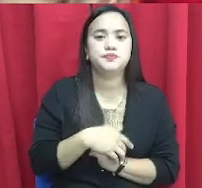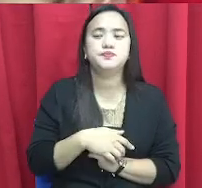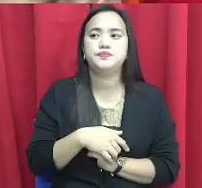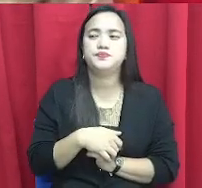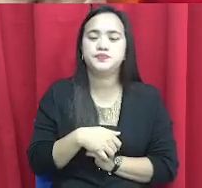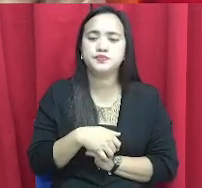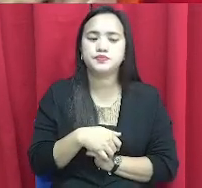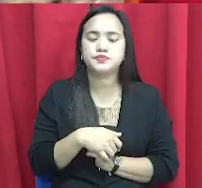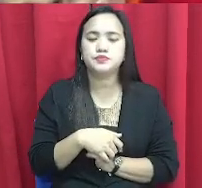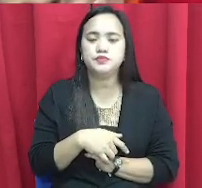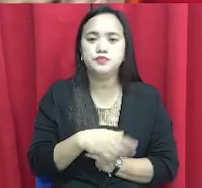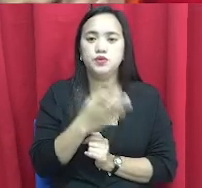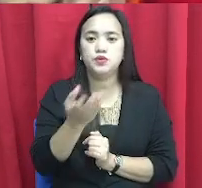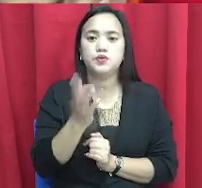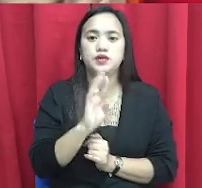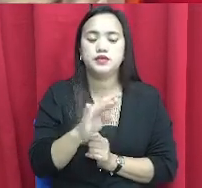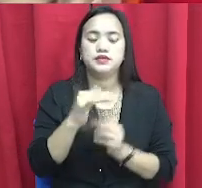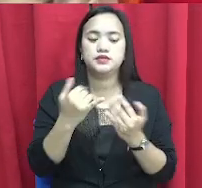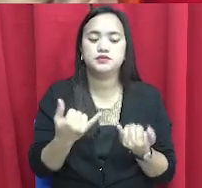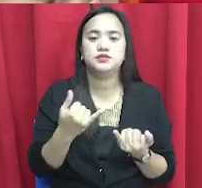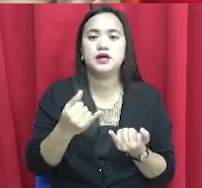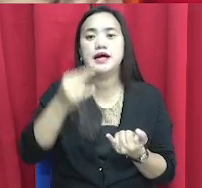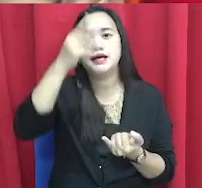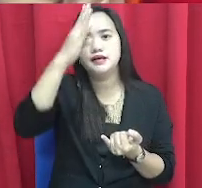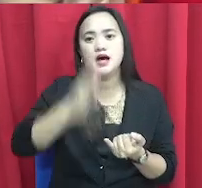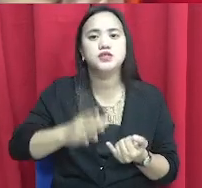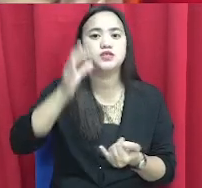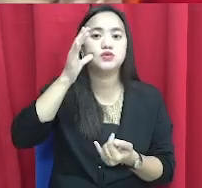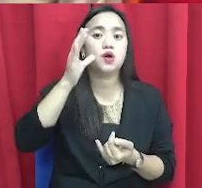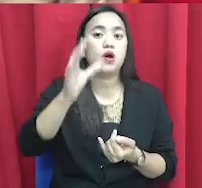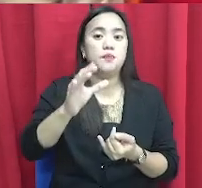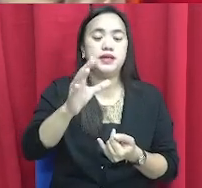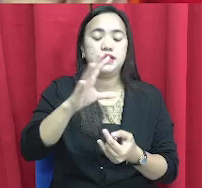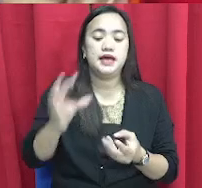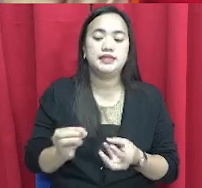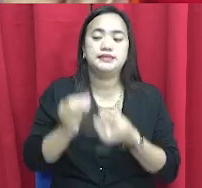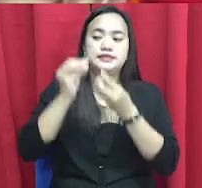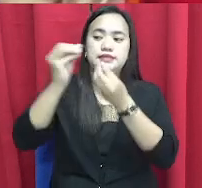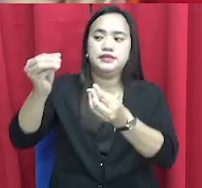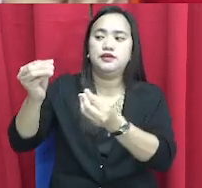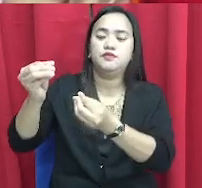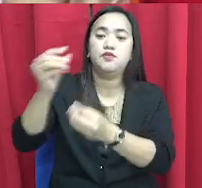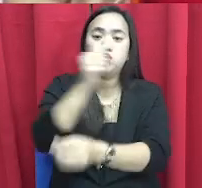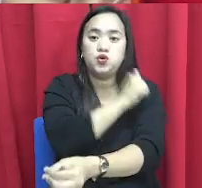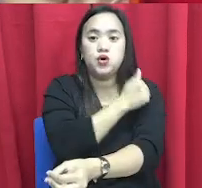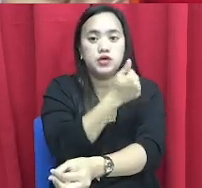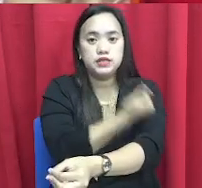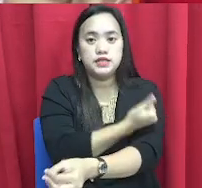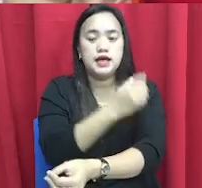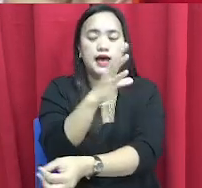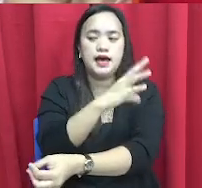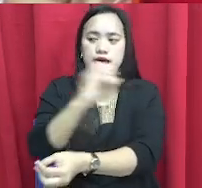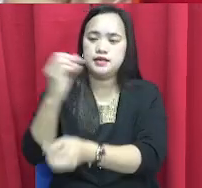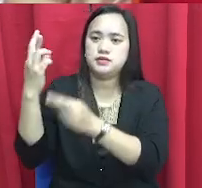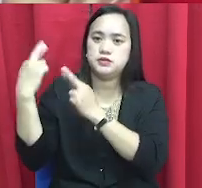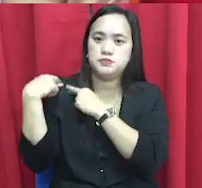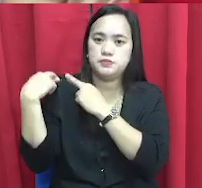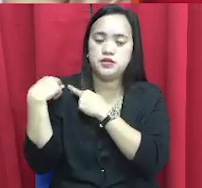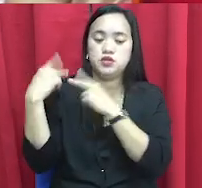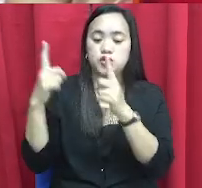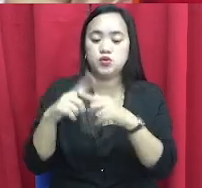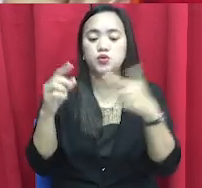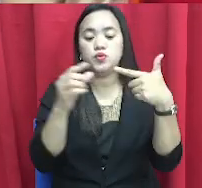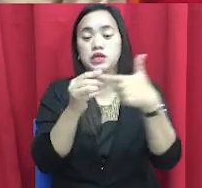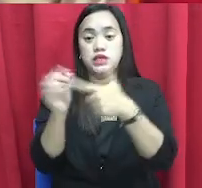po yung ah kumand ng Panginoon at binigyan ng authority at responsibility to